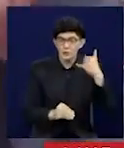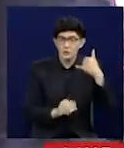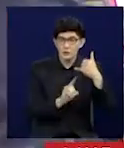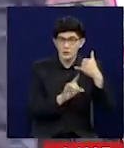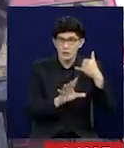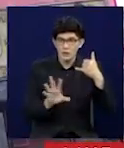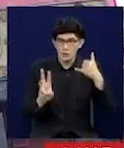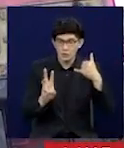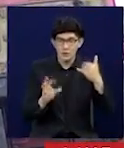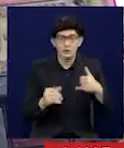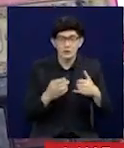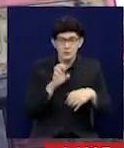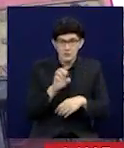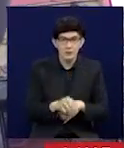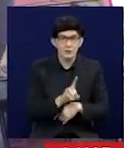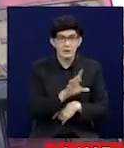ครับหรือที่อีเมล